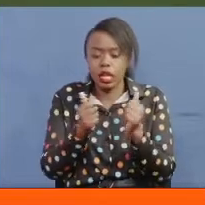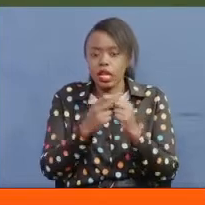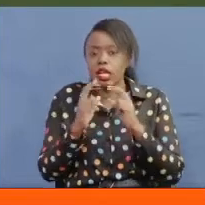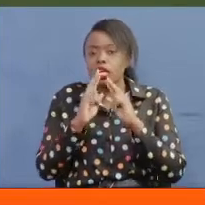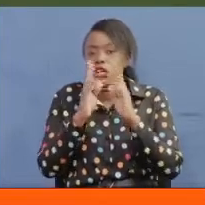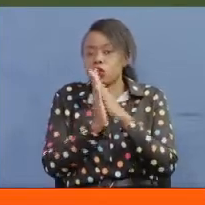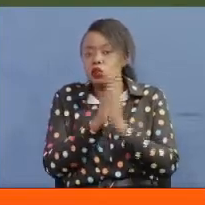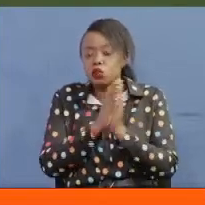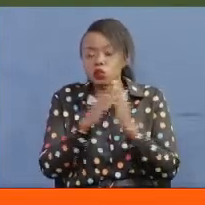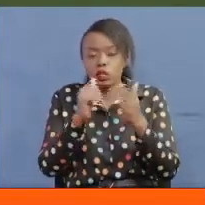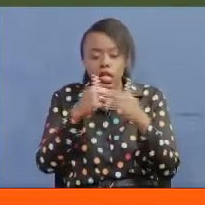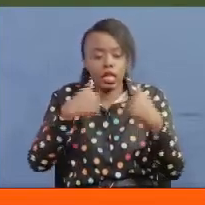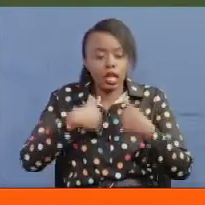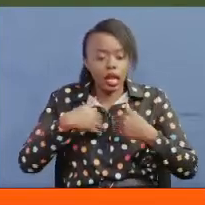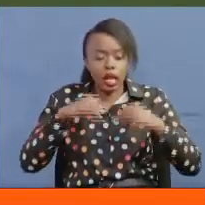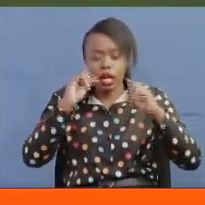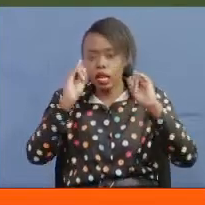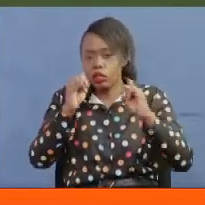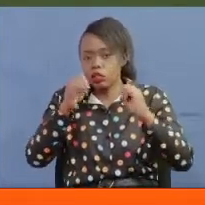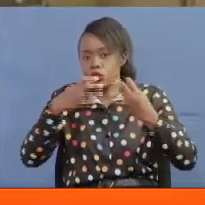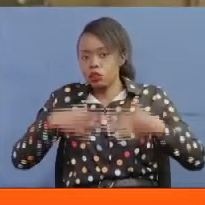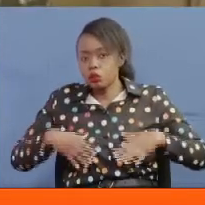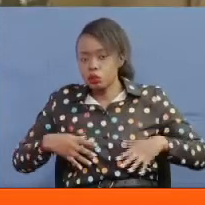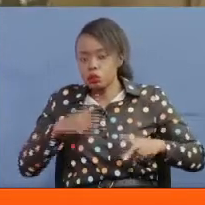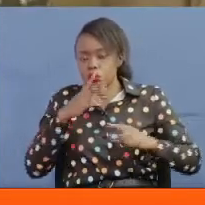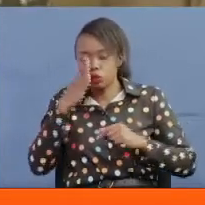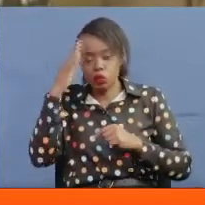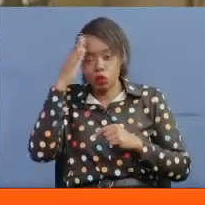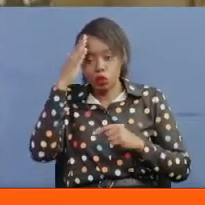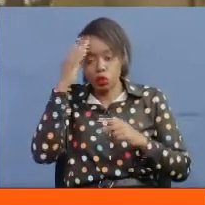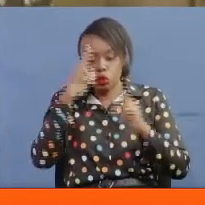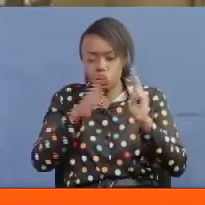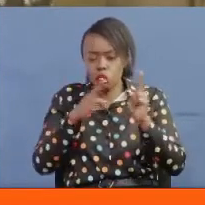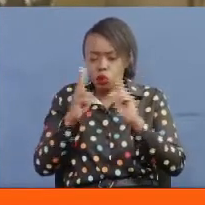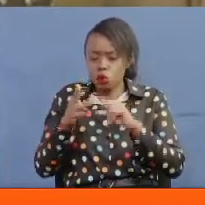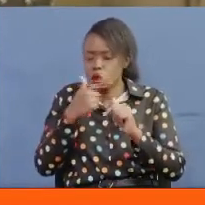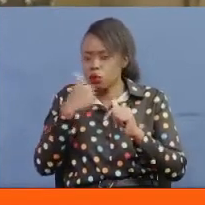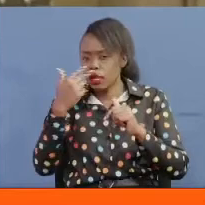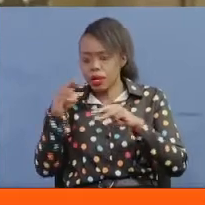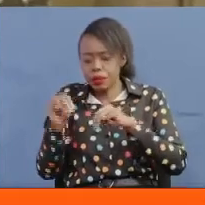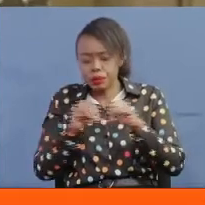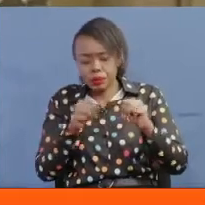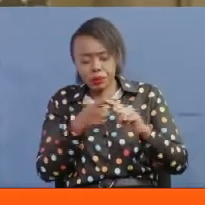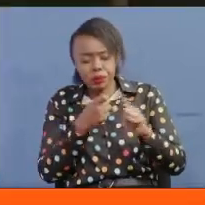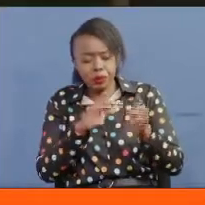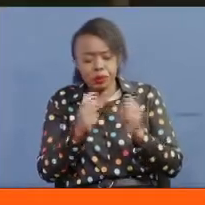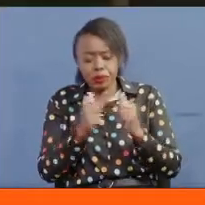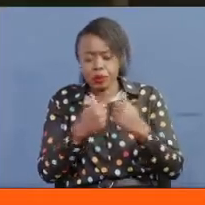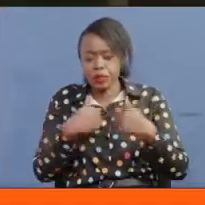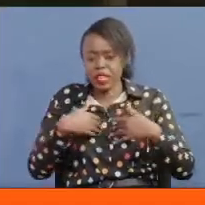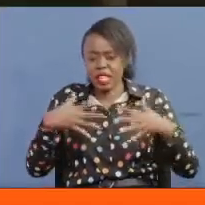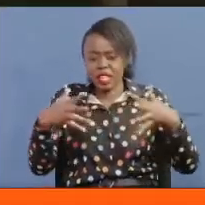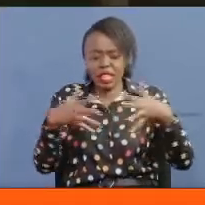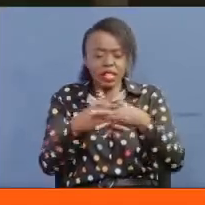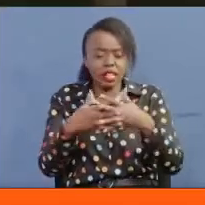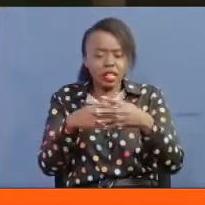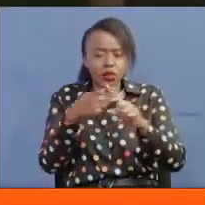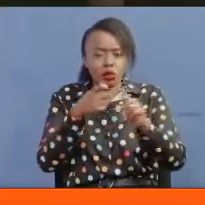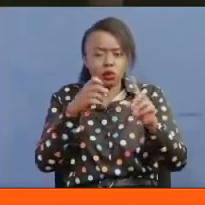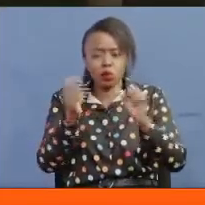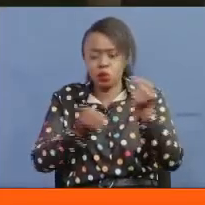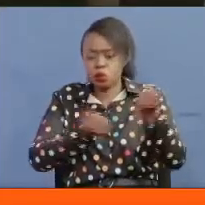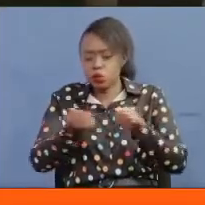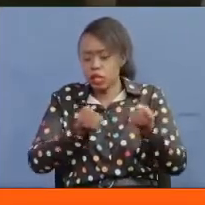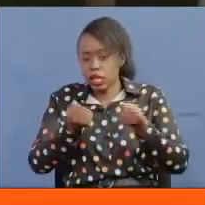kwamba kulikuwa na raia wa kigeni na kuwaarifu maafisa wa polisi ambao waliwavizia washtakiwa na kuwakamata kwenye gari la Toyota